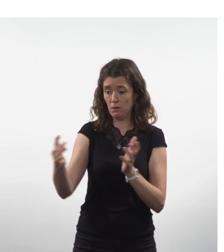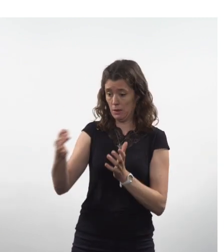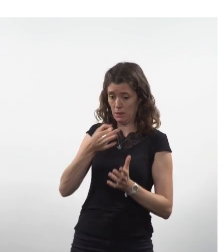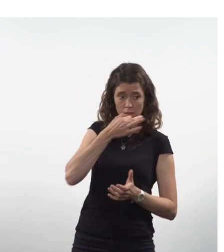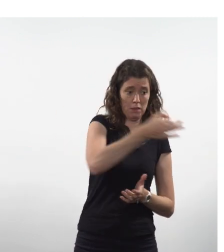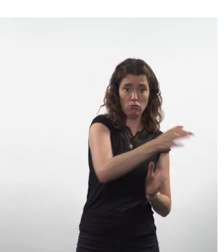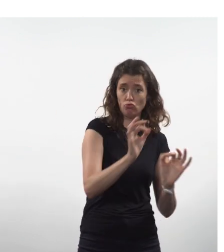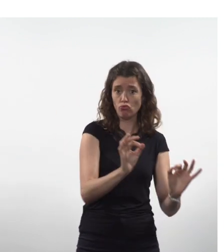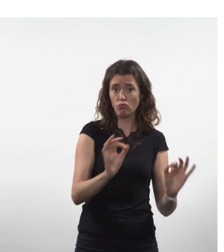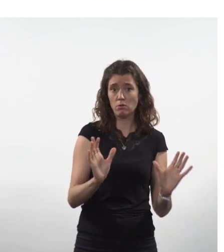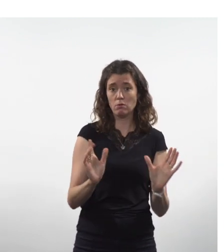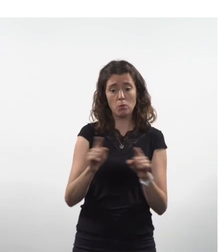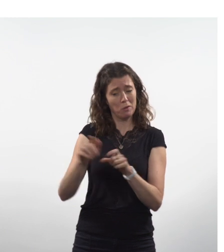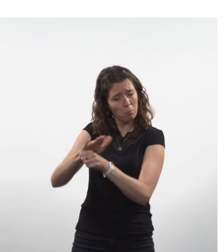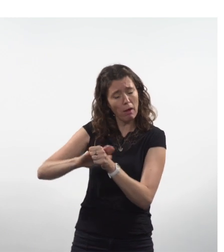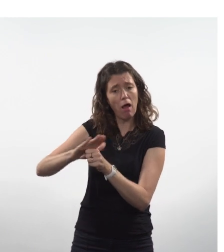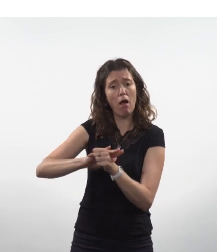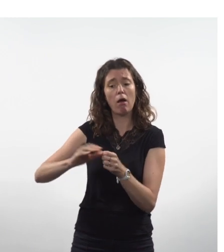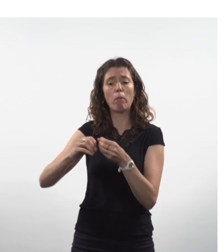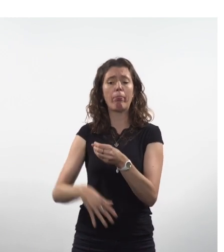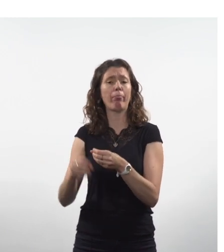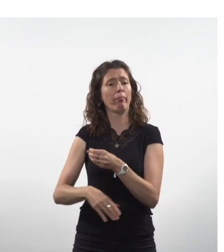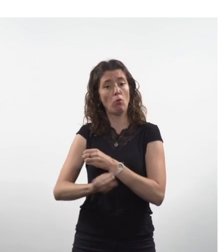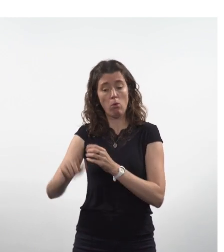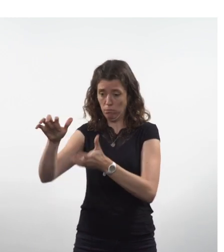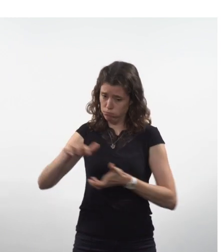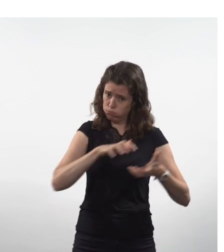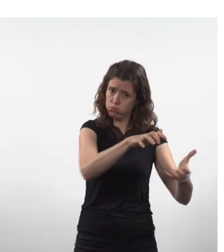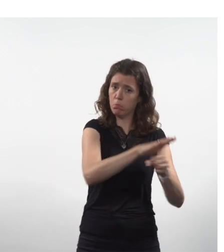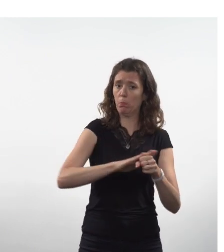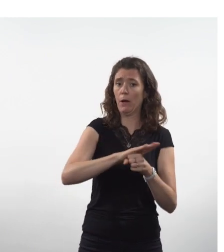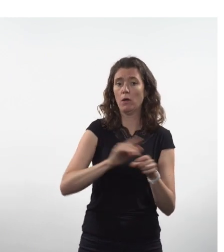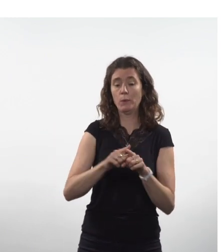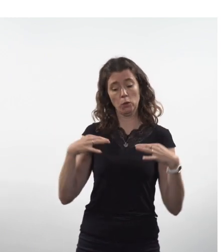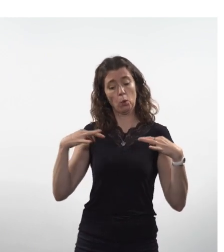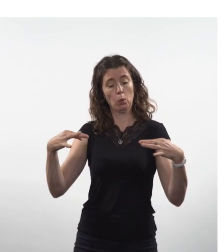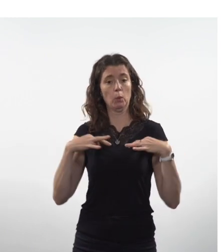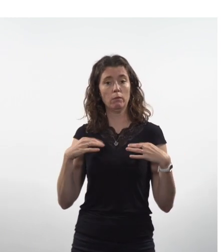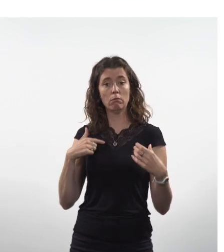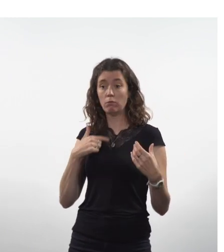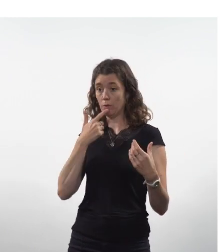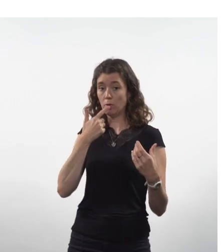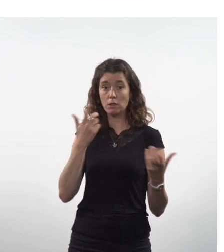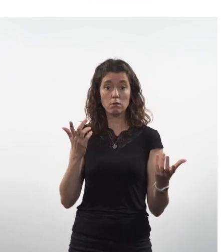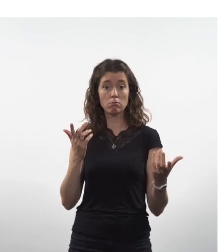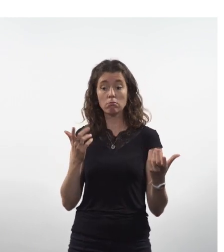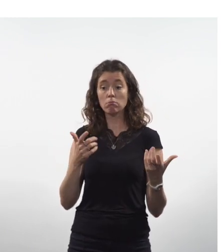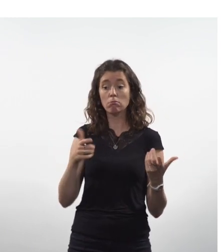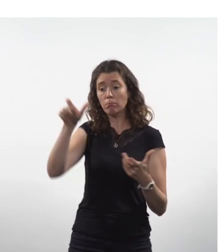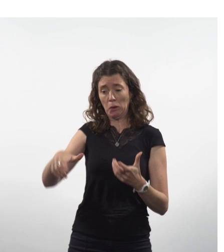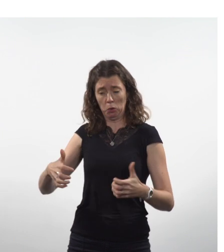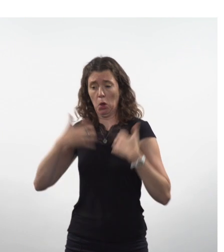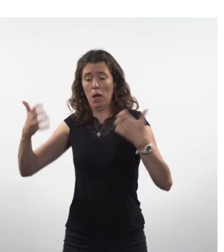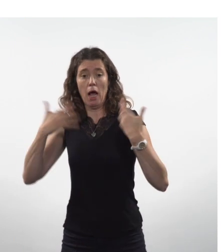langue vers l'autre, c'est l'exhaustivité, on n'oublie rien, on ne met rien de côté, et c'est la neutralité, c'est-à-dire que si quelqu'un est en